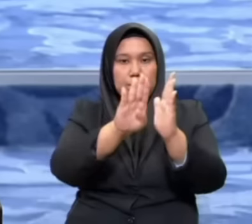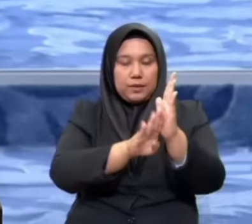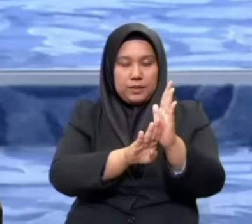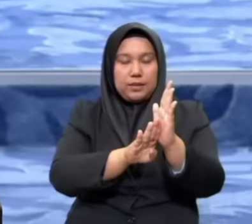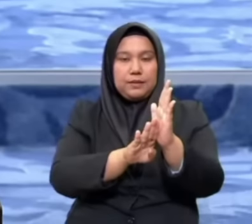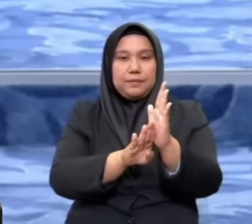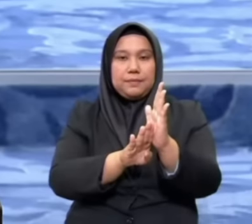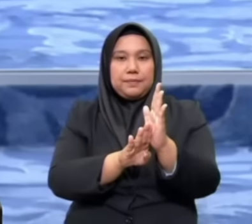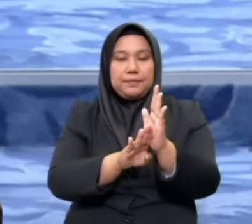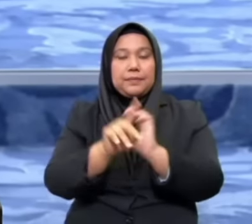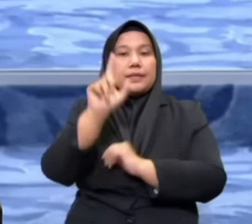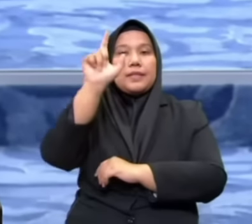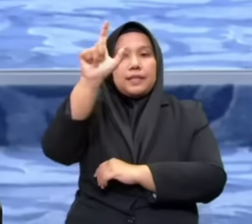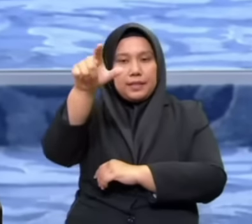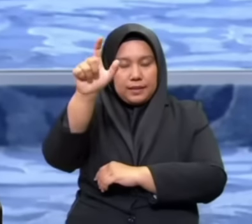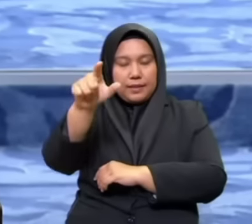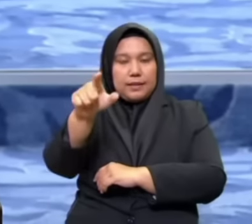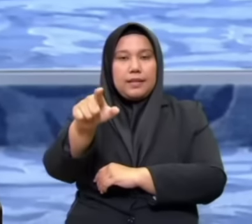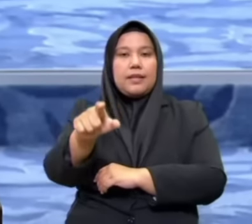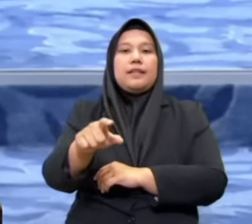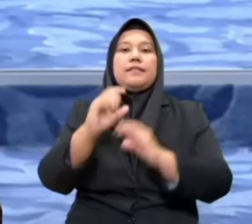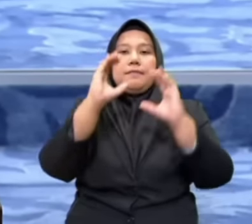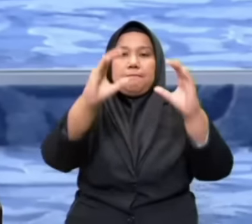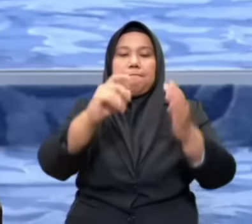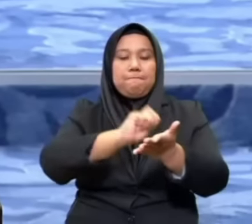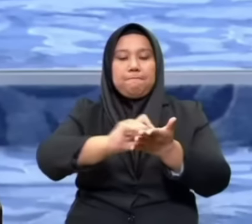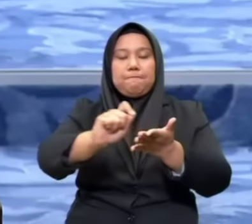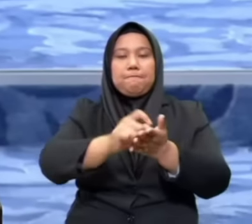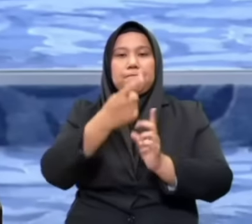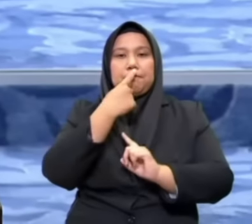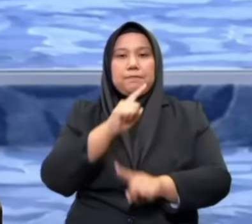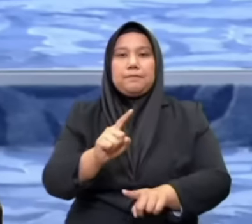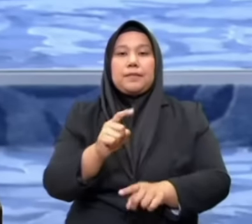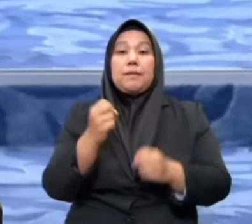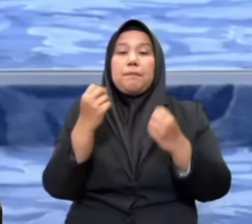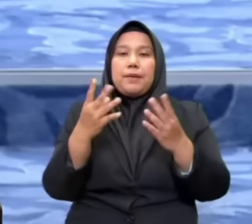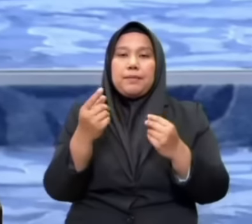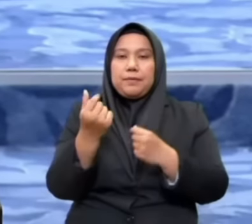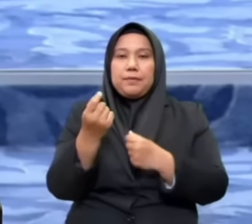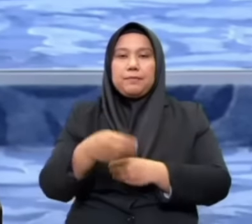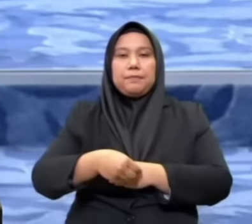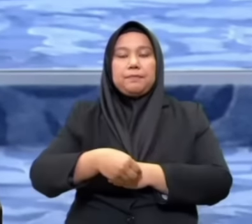notis dan saya akan berikan secara bertulis berapa yang telah disalurkan setakat ini.